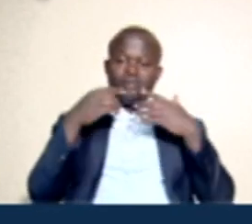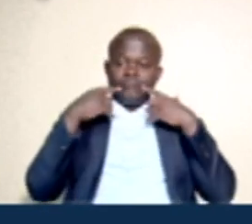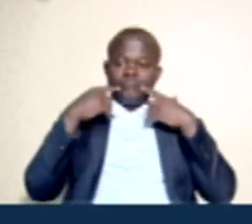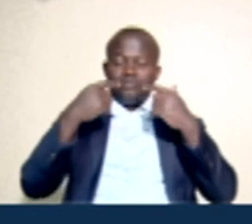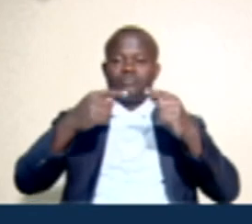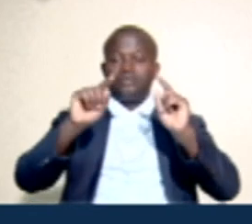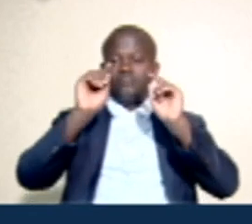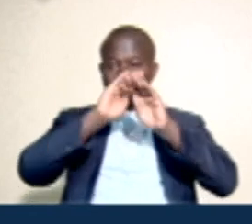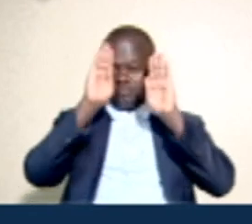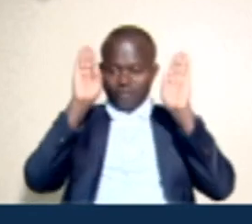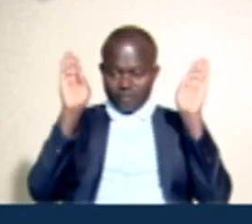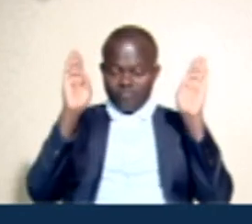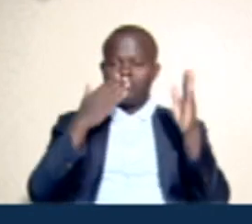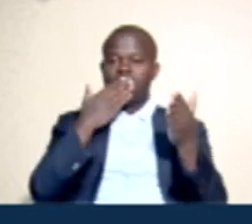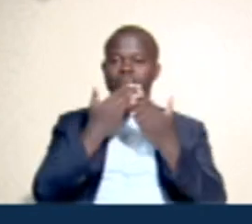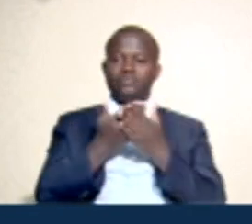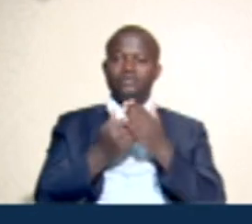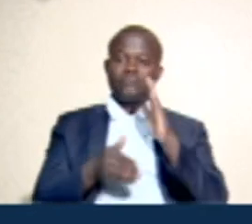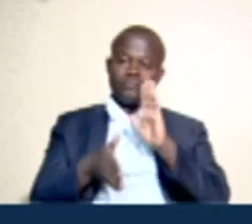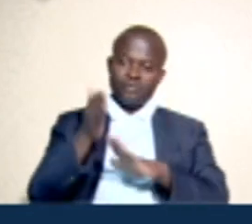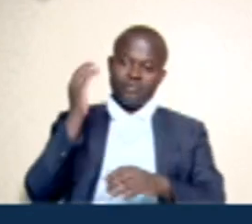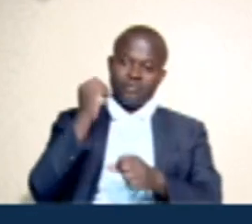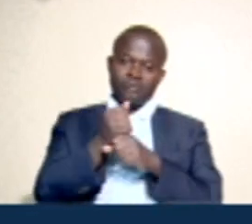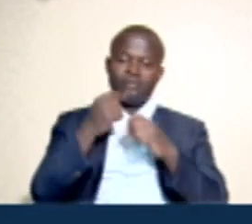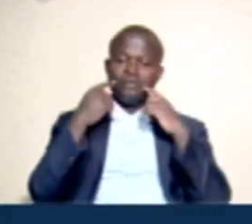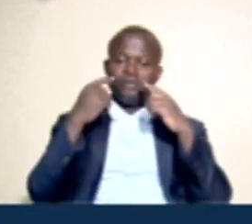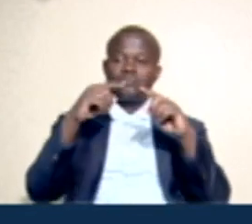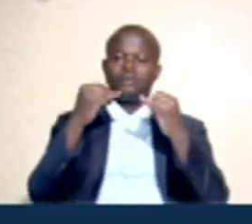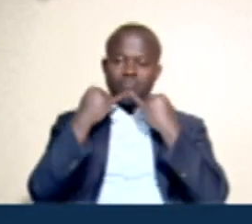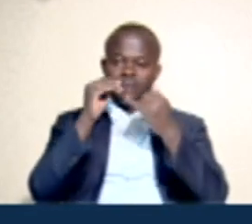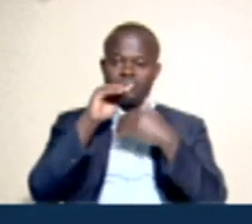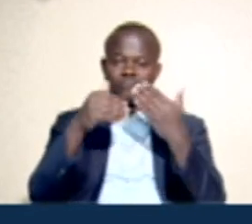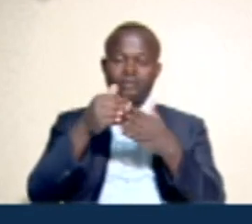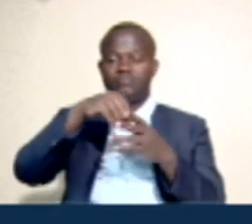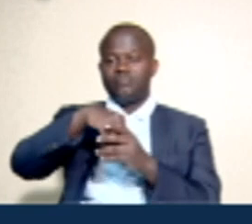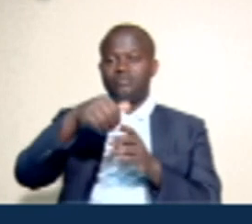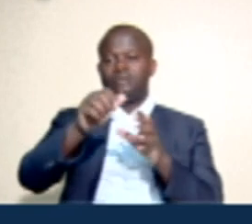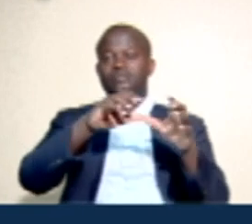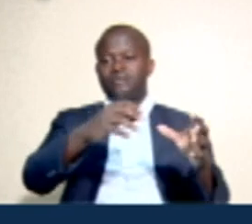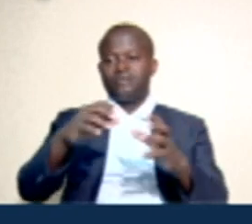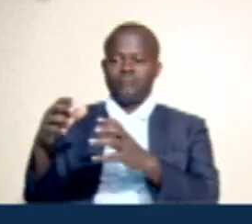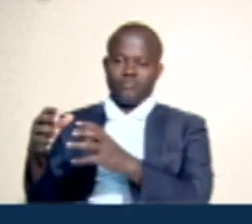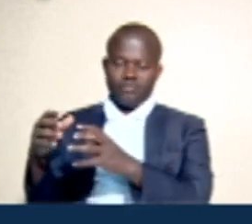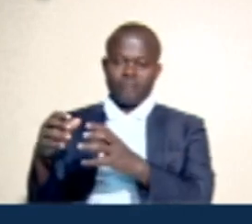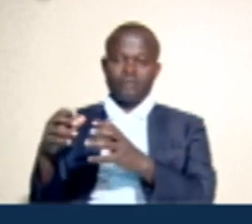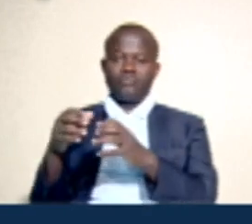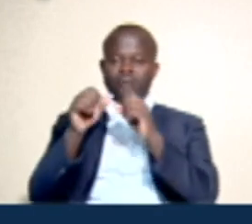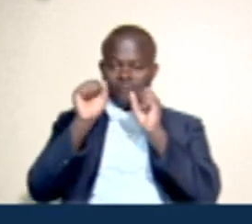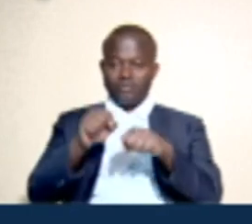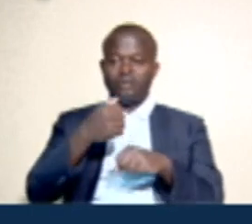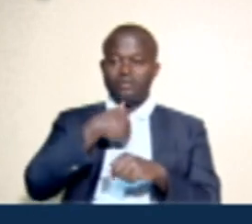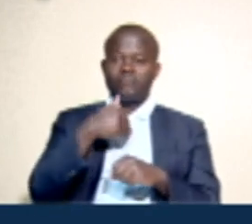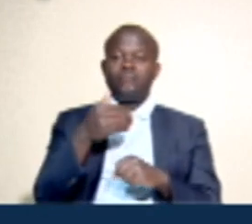ahangaha dusobanukiye neza, twahise dukora itangazo ryo kubwira abantu bose bari muri ibyo biciro ushobora kuba